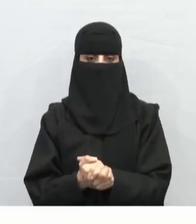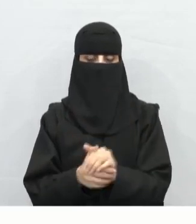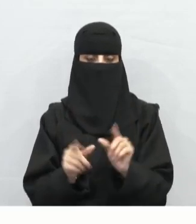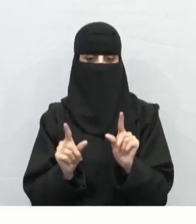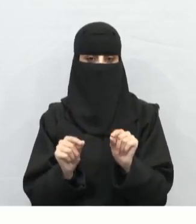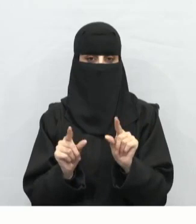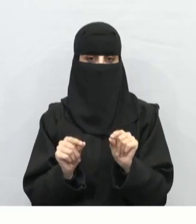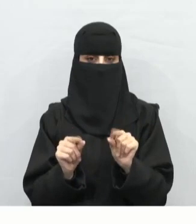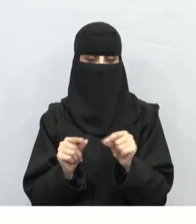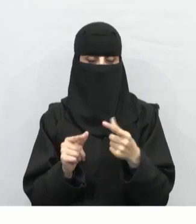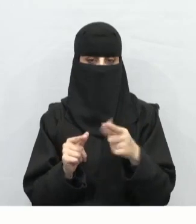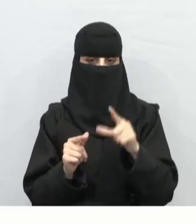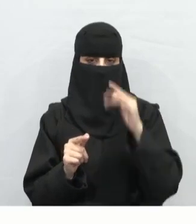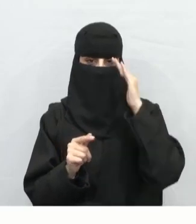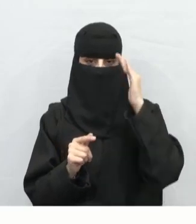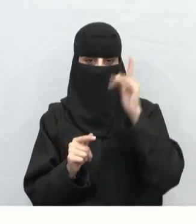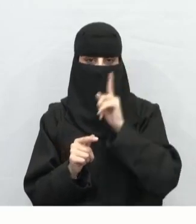واصلوا احسنتم